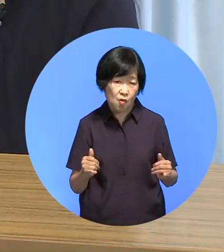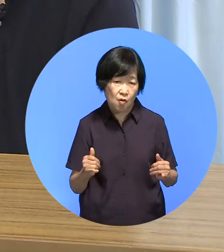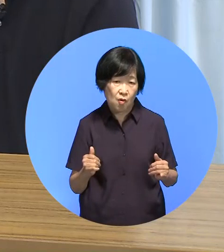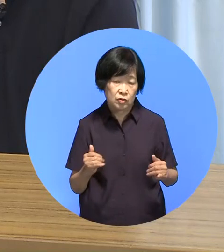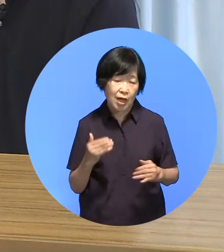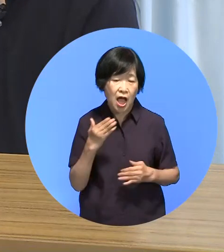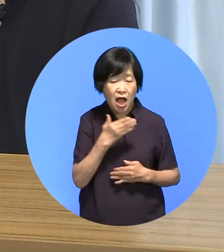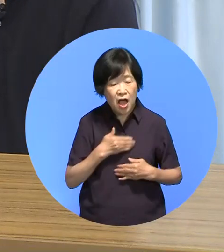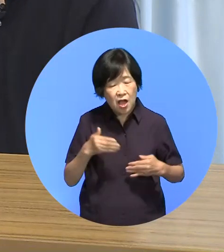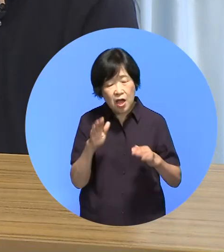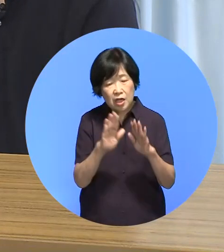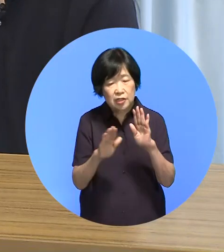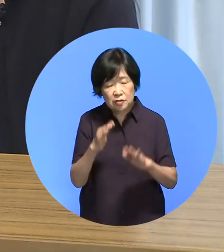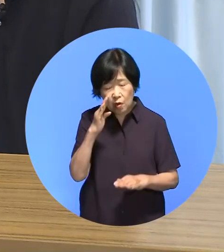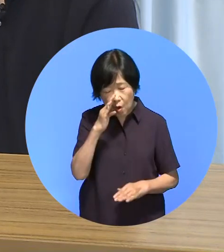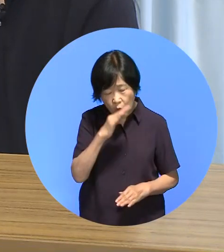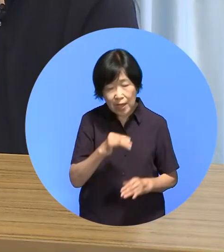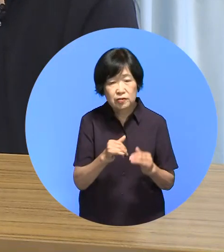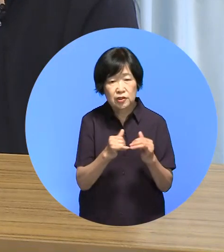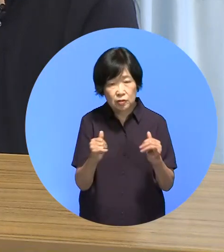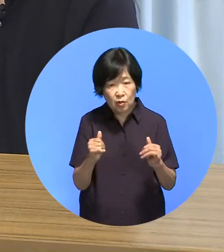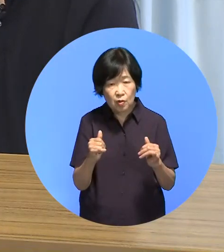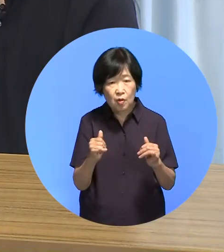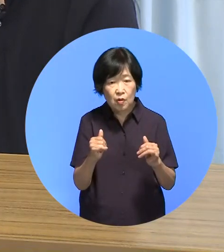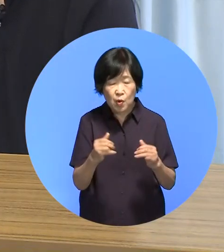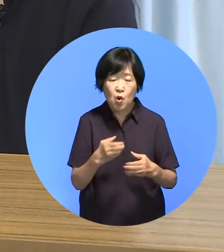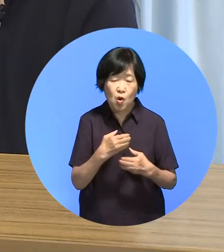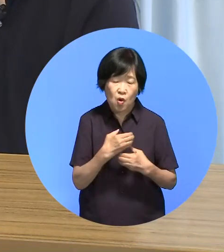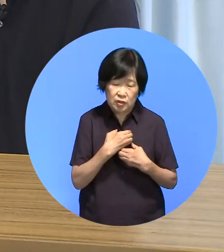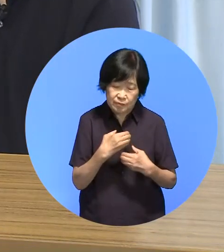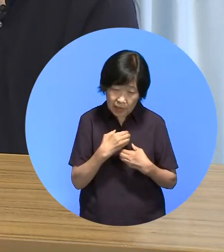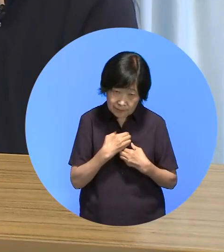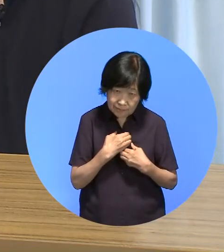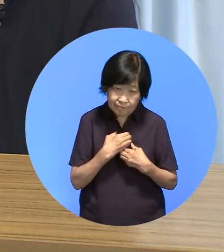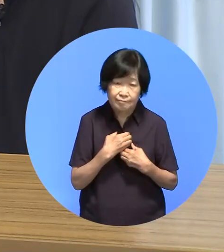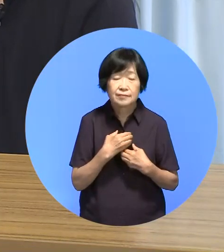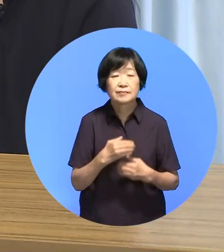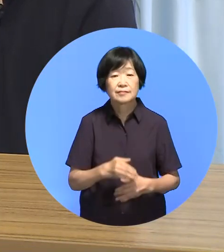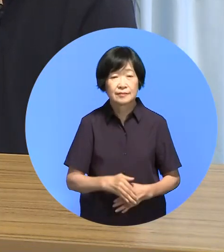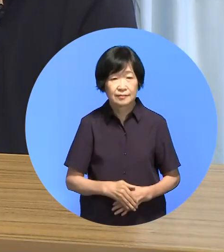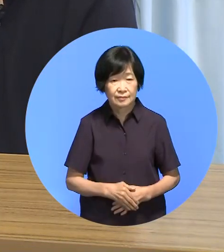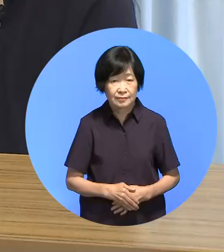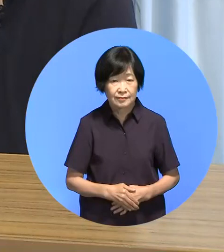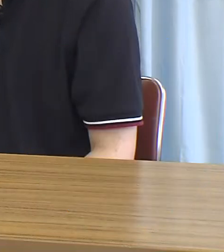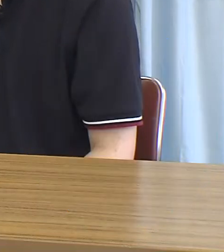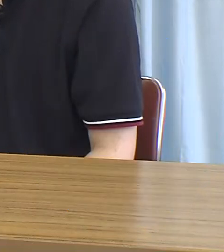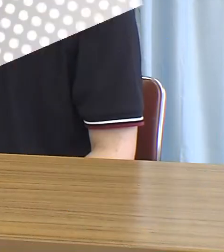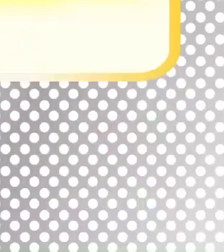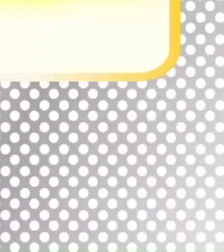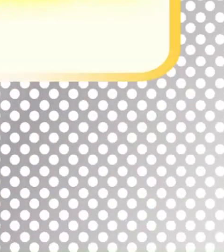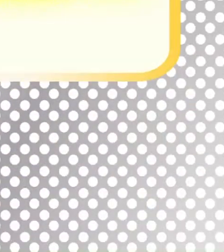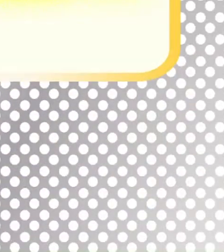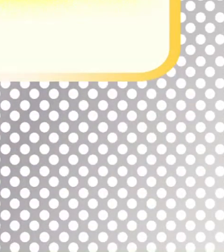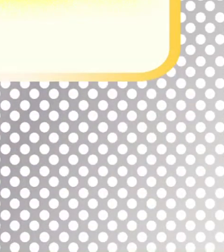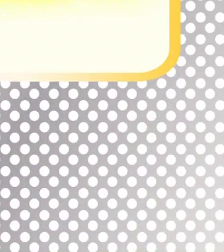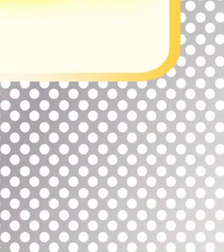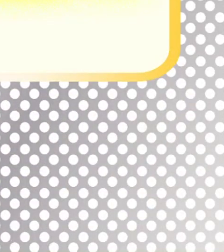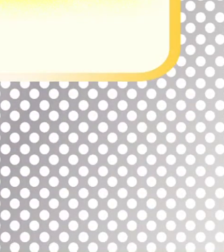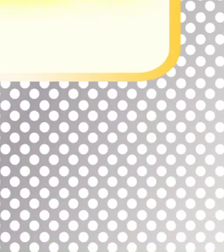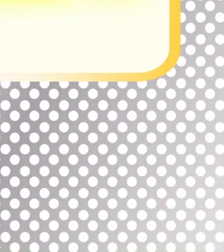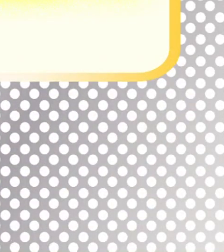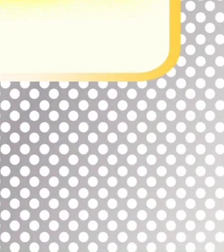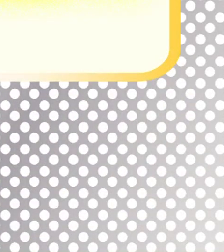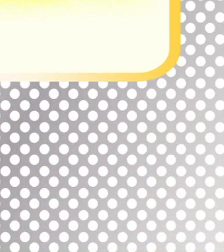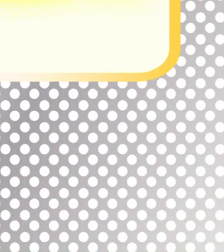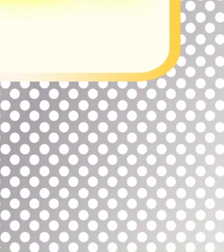くない方も同じように熱中症のリスクが高くなりますので注意が必要です。 それでは熱